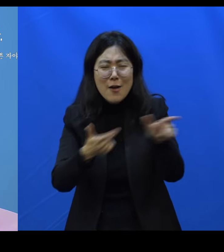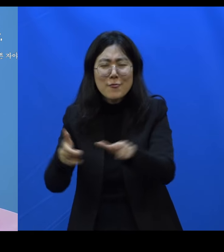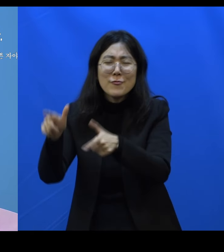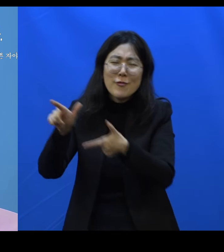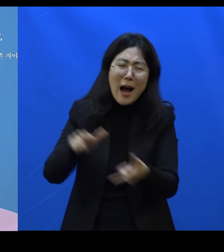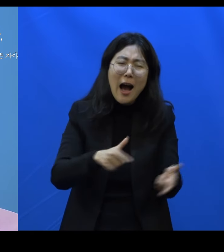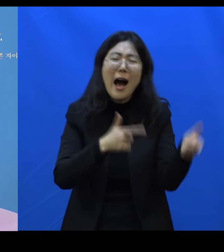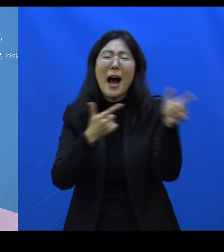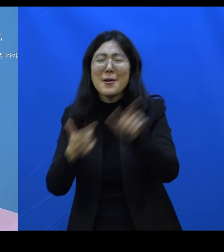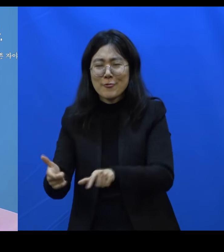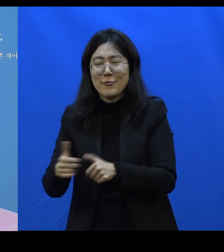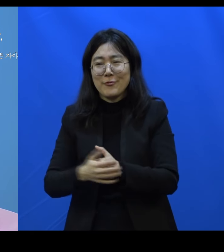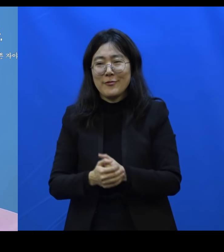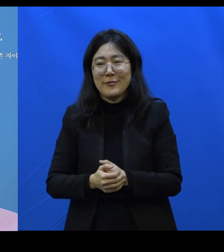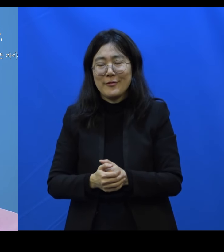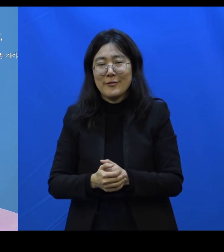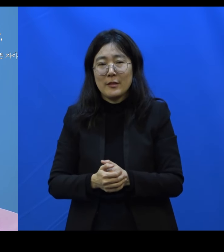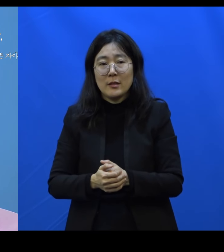되느냐면 종교생활이 돼요.